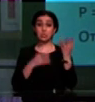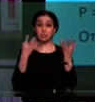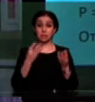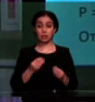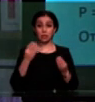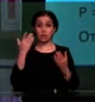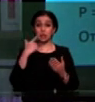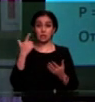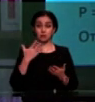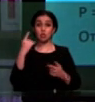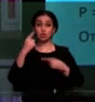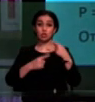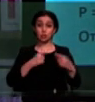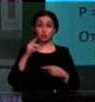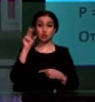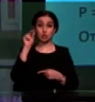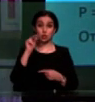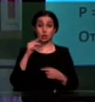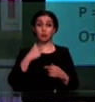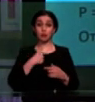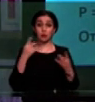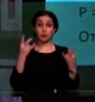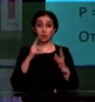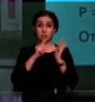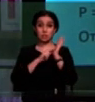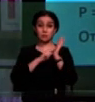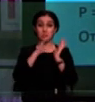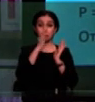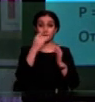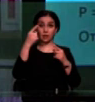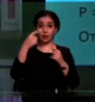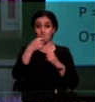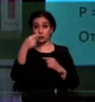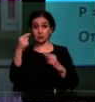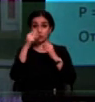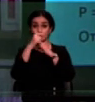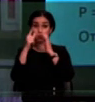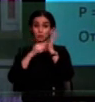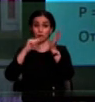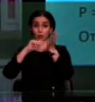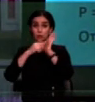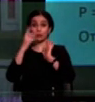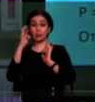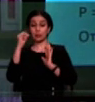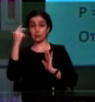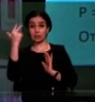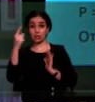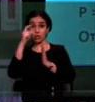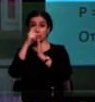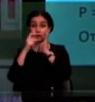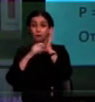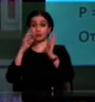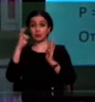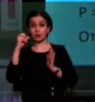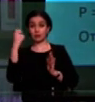конференции запланировано следующее число. Нам надо от 75 отнять 17 умноженное на 3 и разделить на